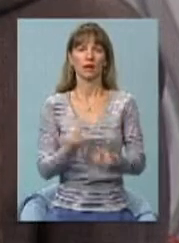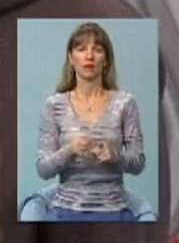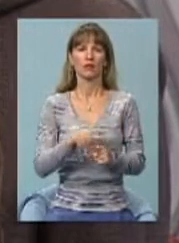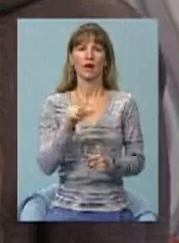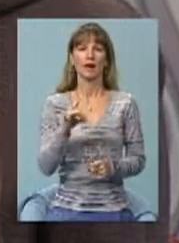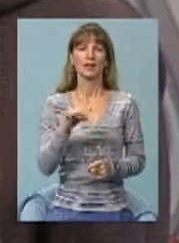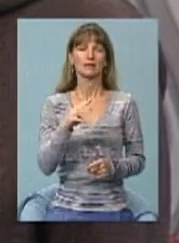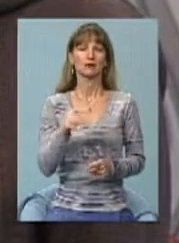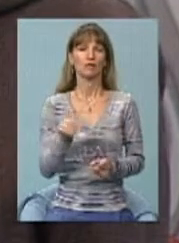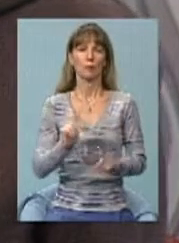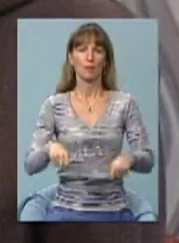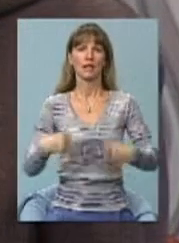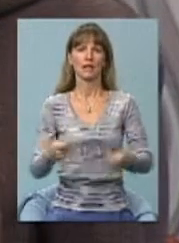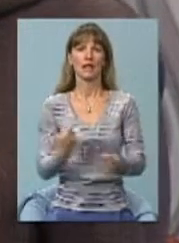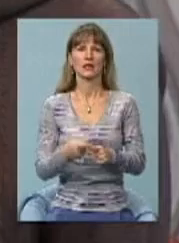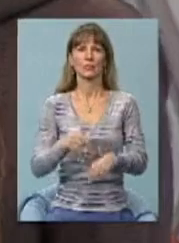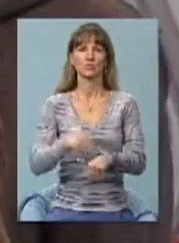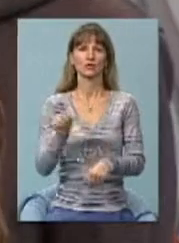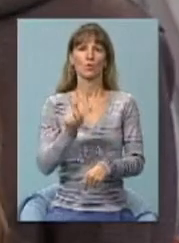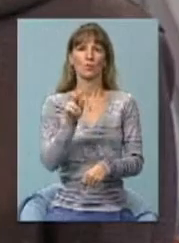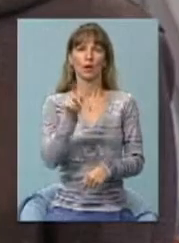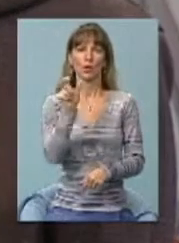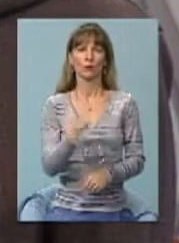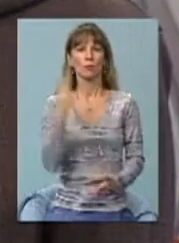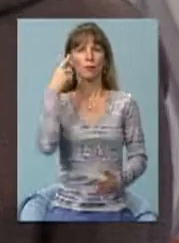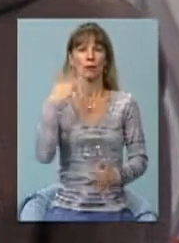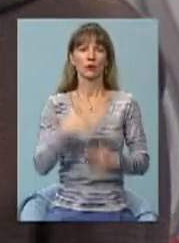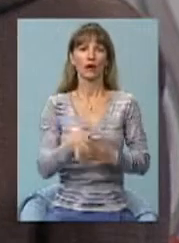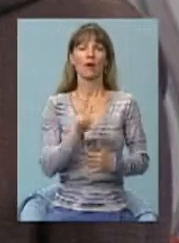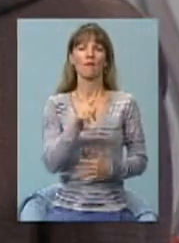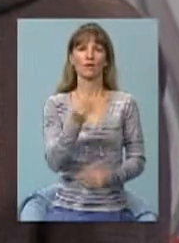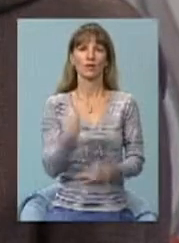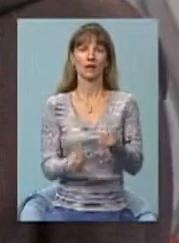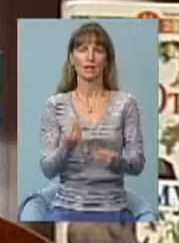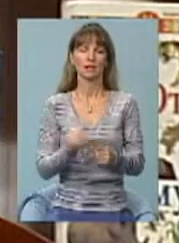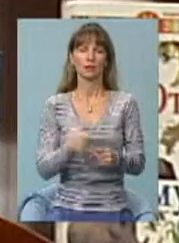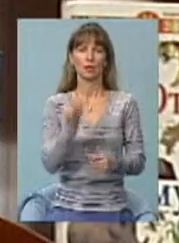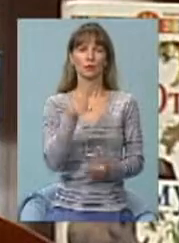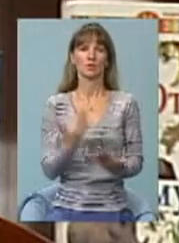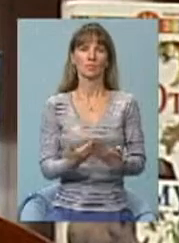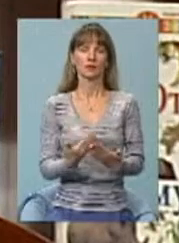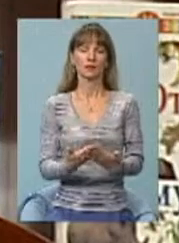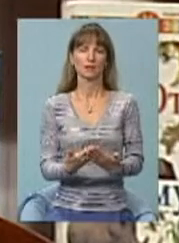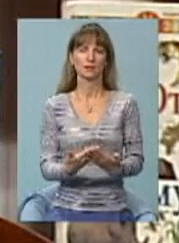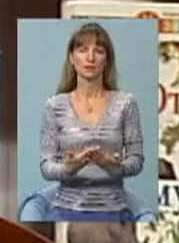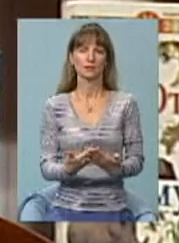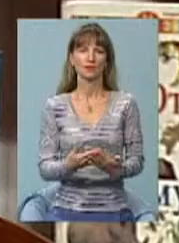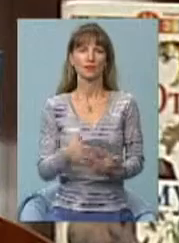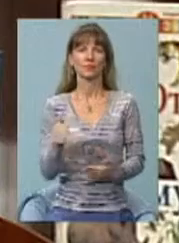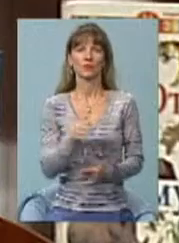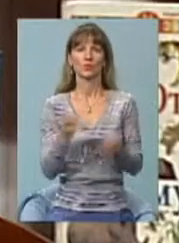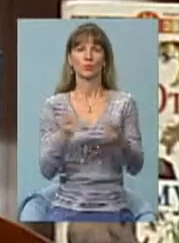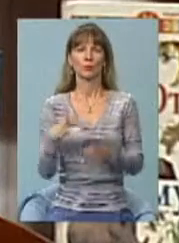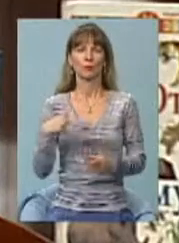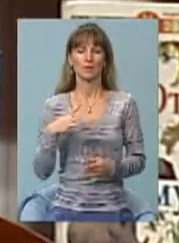харизматичність, аби передати якісь певні ці почуття, щоб люди зрозуміли, кого він грає, ця людина, наприклад? Ну, во-первых, нужно